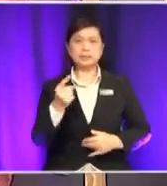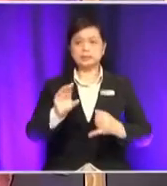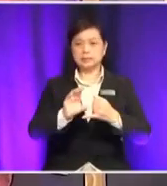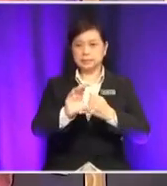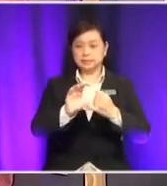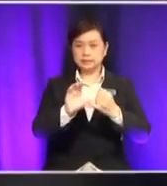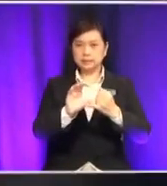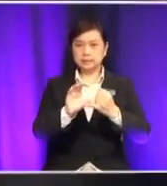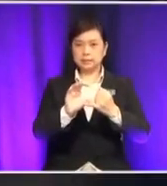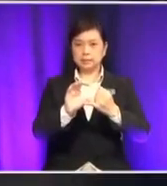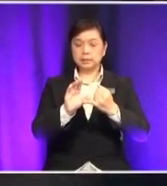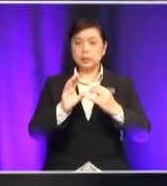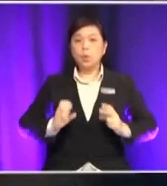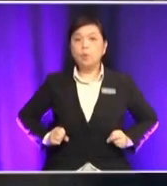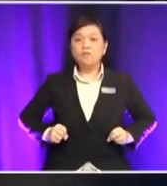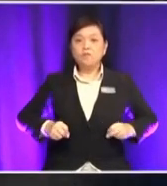Apa itu testis